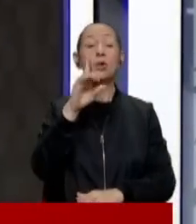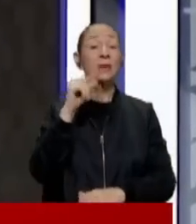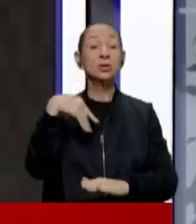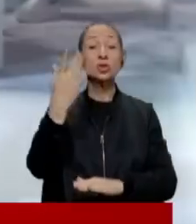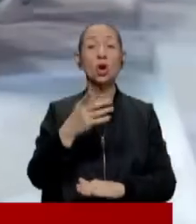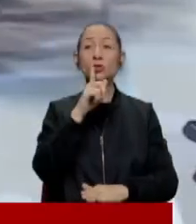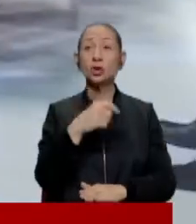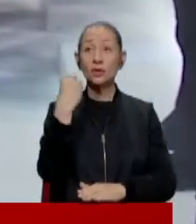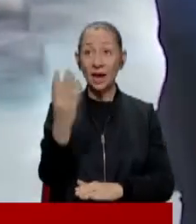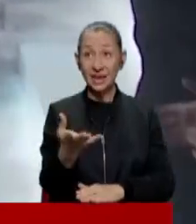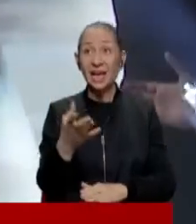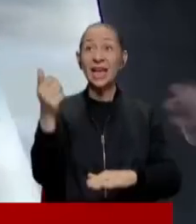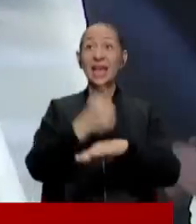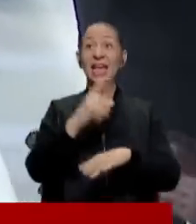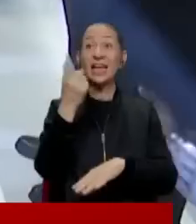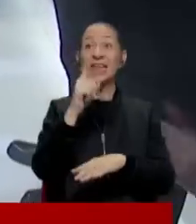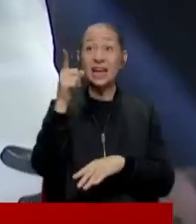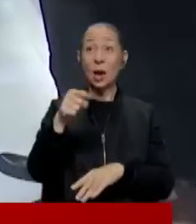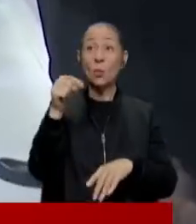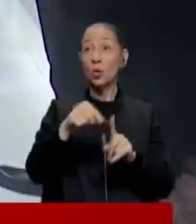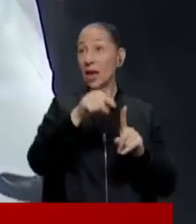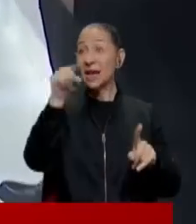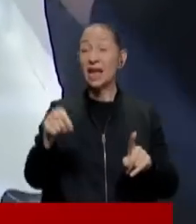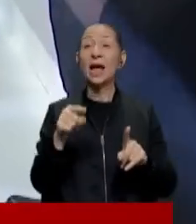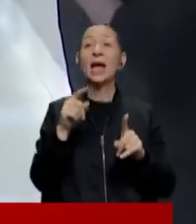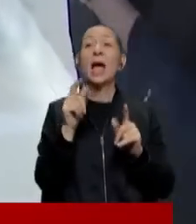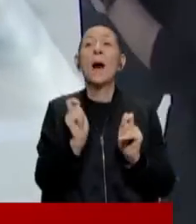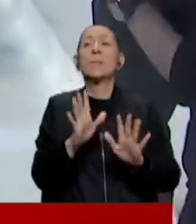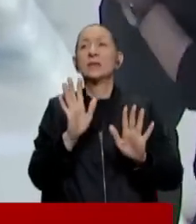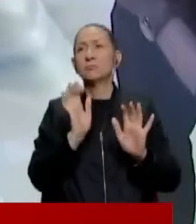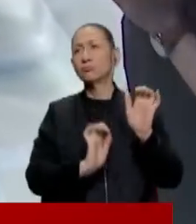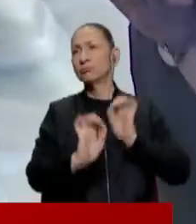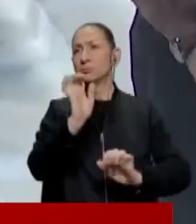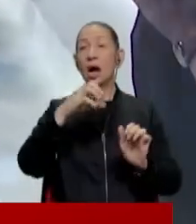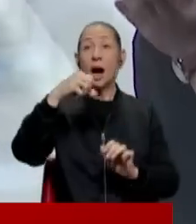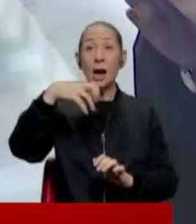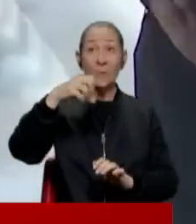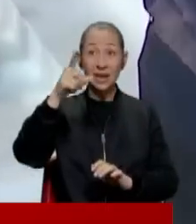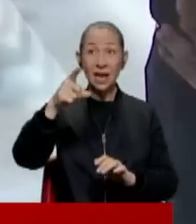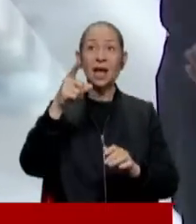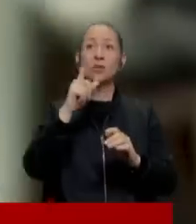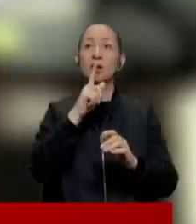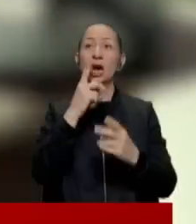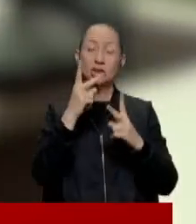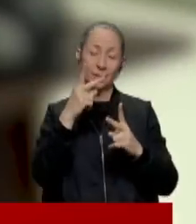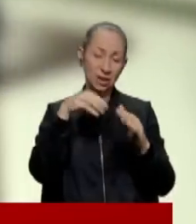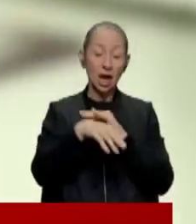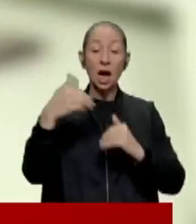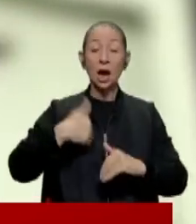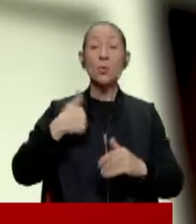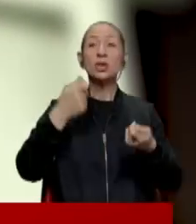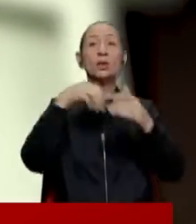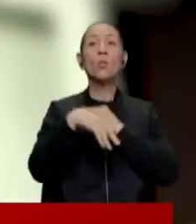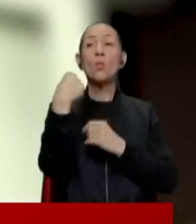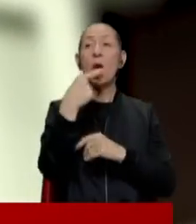sonrası için vadettiği iktidarınsa bugüne kadar geri adım atmadığı başlıklar AK Parti beyannamesine girdi kamuya işe alımlarda